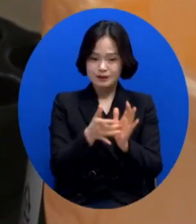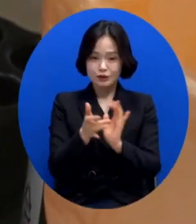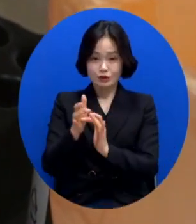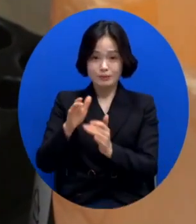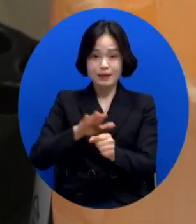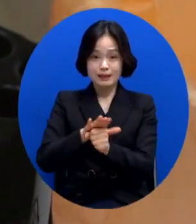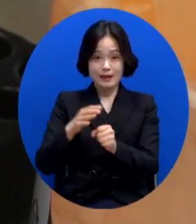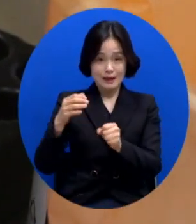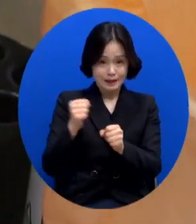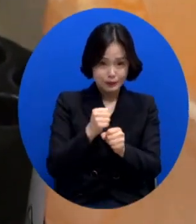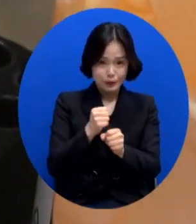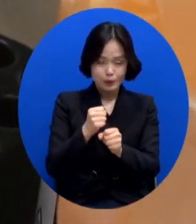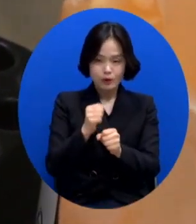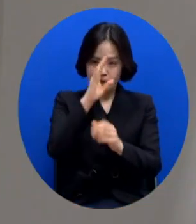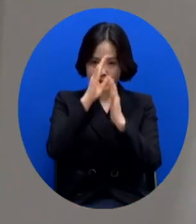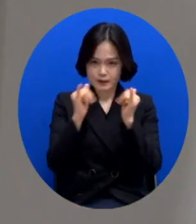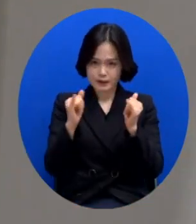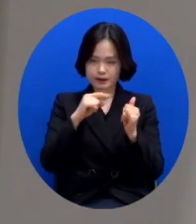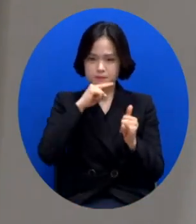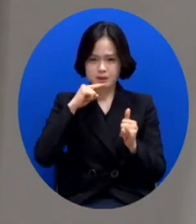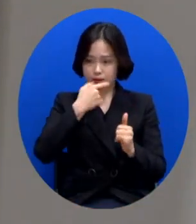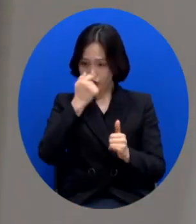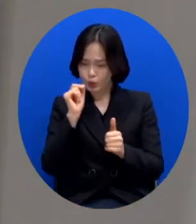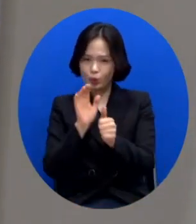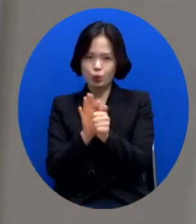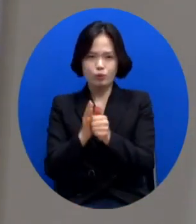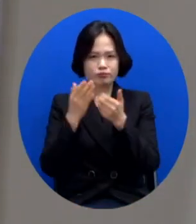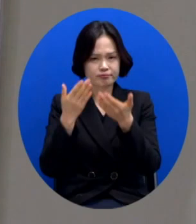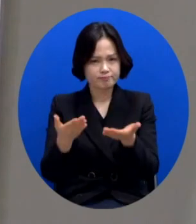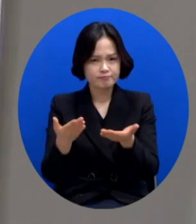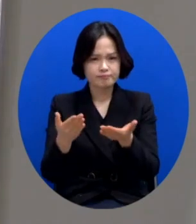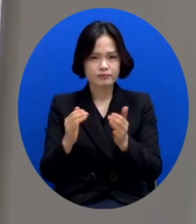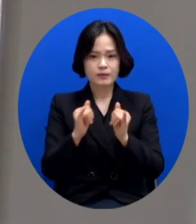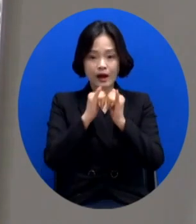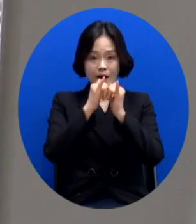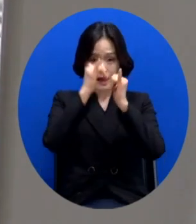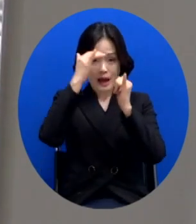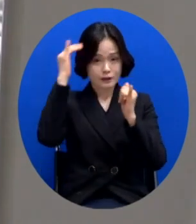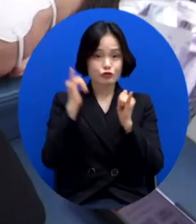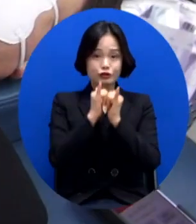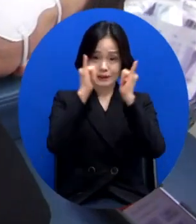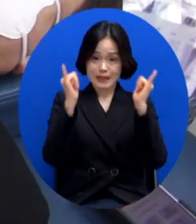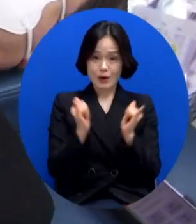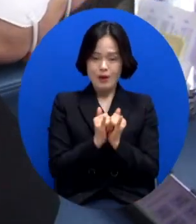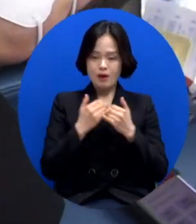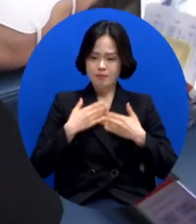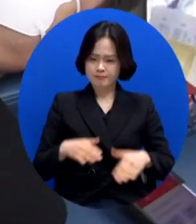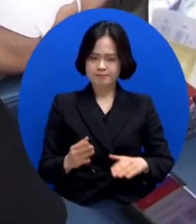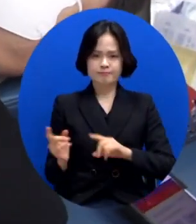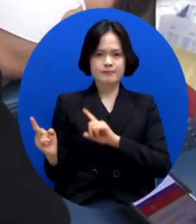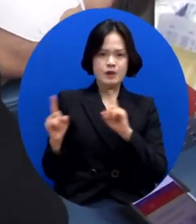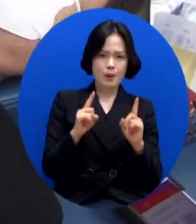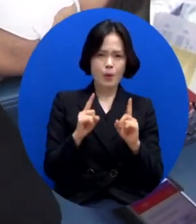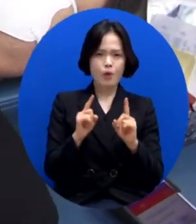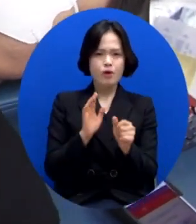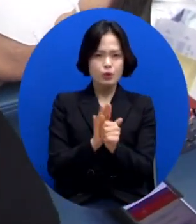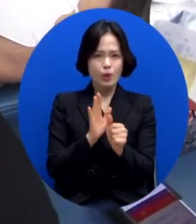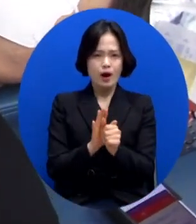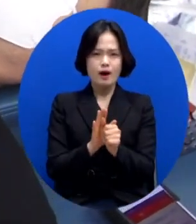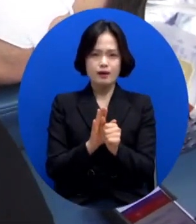국내 부족한 피를 재우고 코로나 로 피곤해 하는 우리 사회를 그리스도의 사랑으로 회복하자 는 의미로